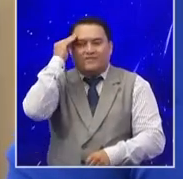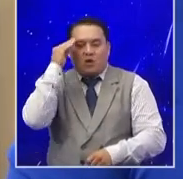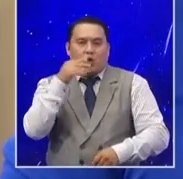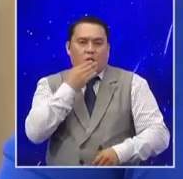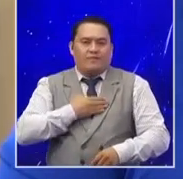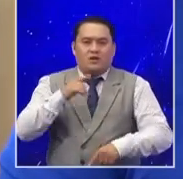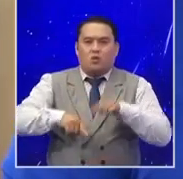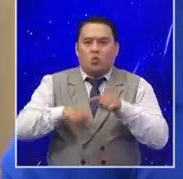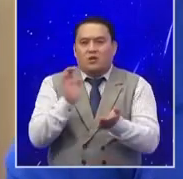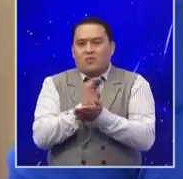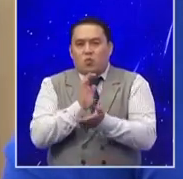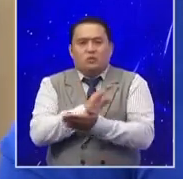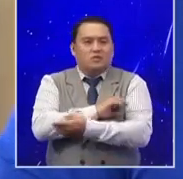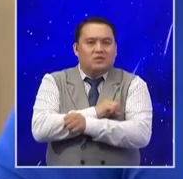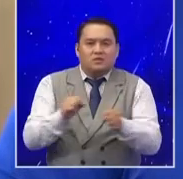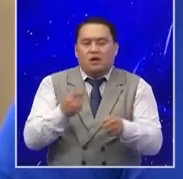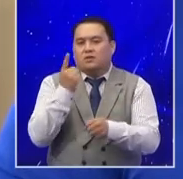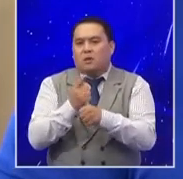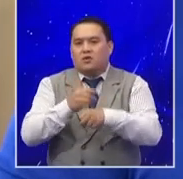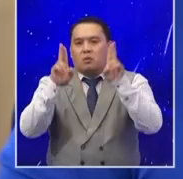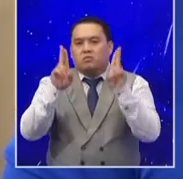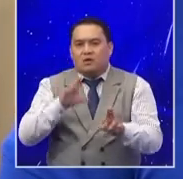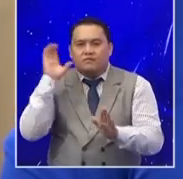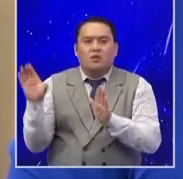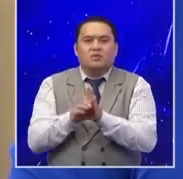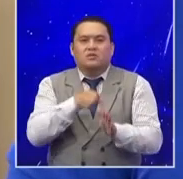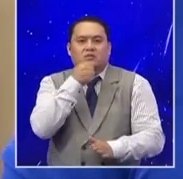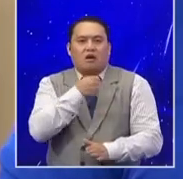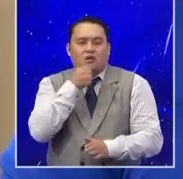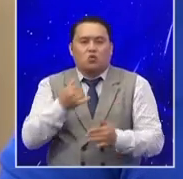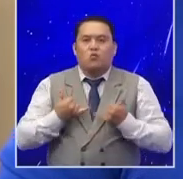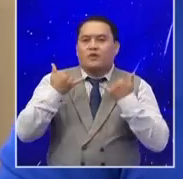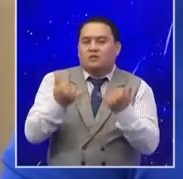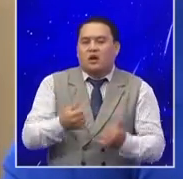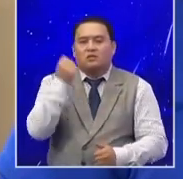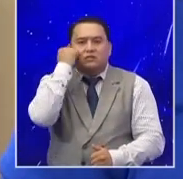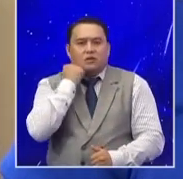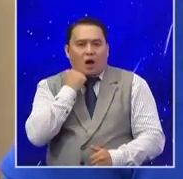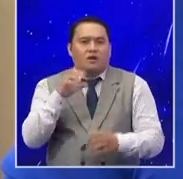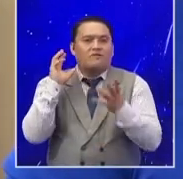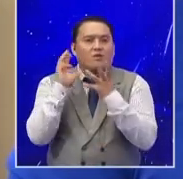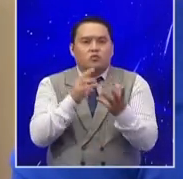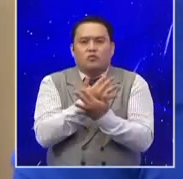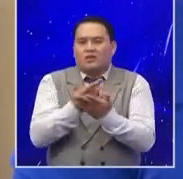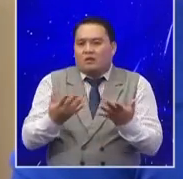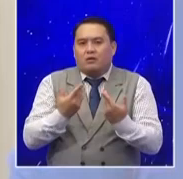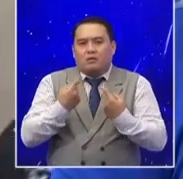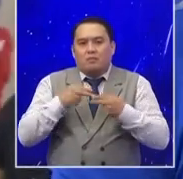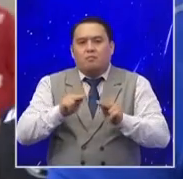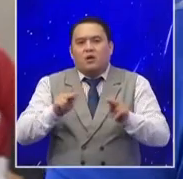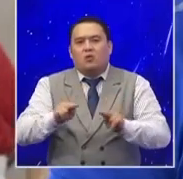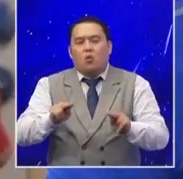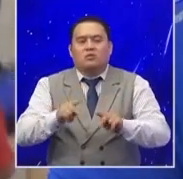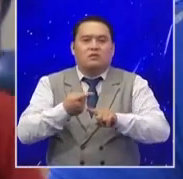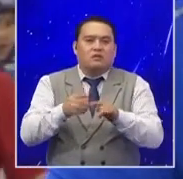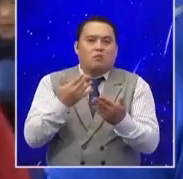что не нужно мусорить на улице, нельзя огрызаться со старшими, уступать место в автобусе, в общественном транспорте,